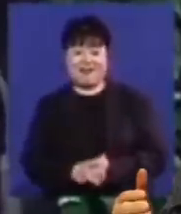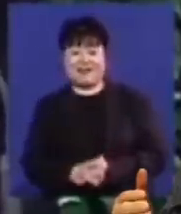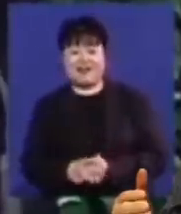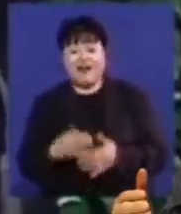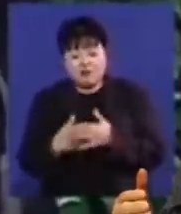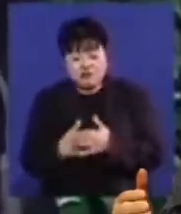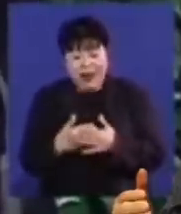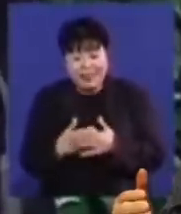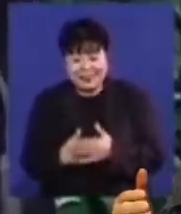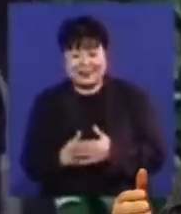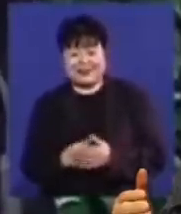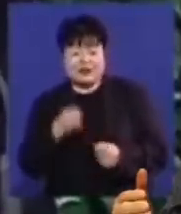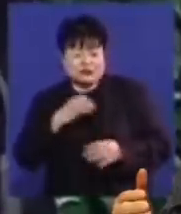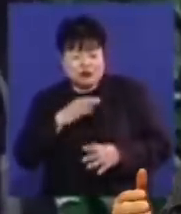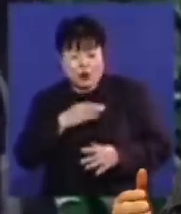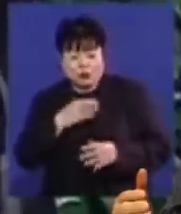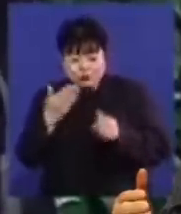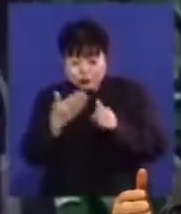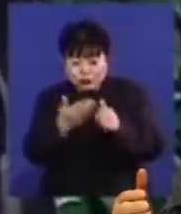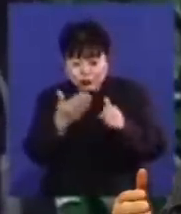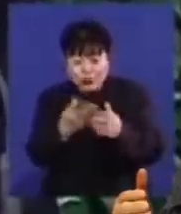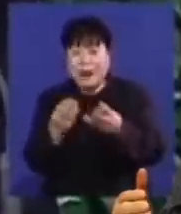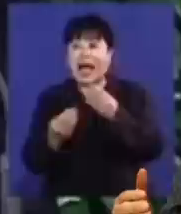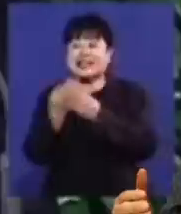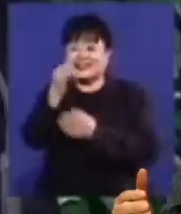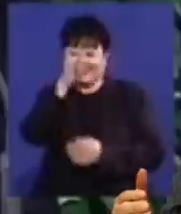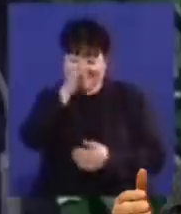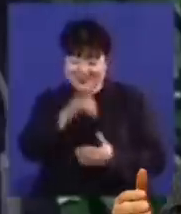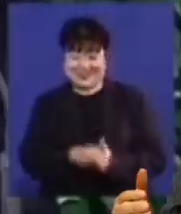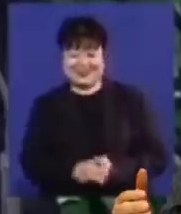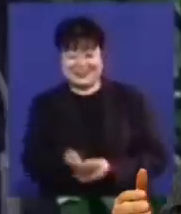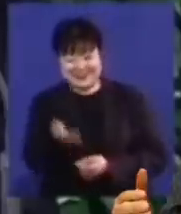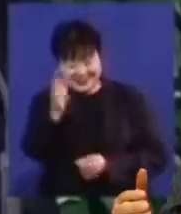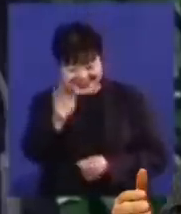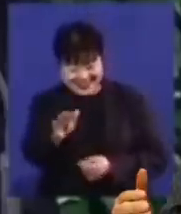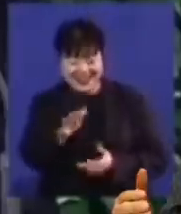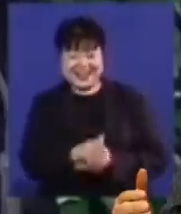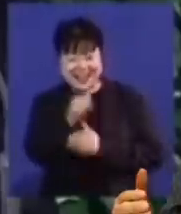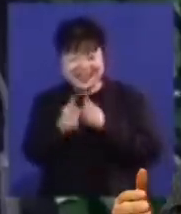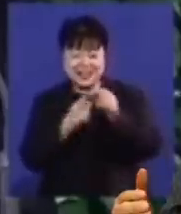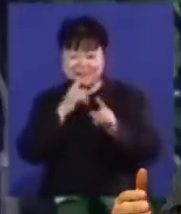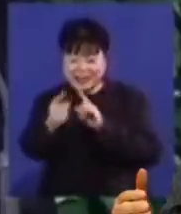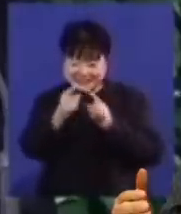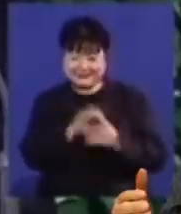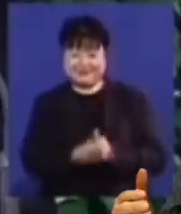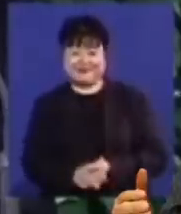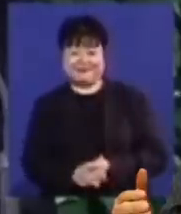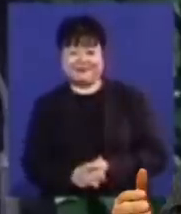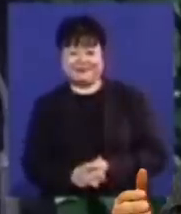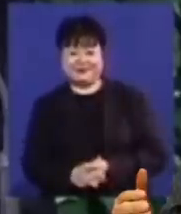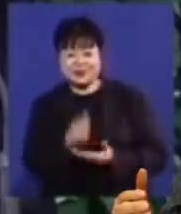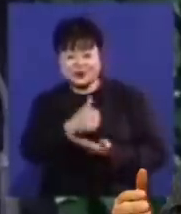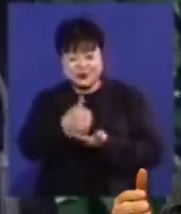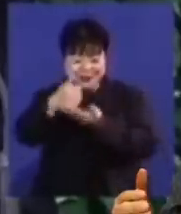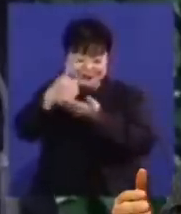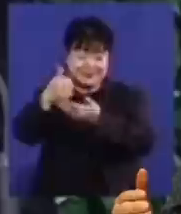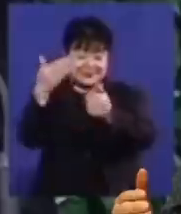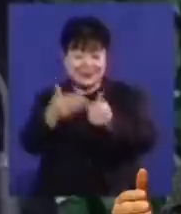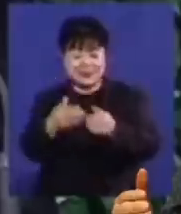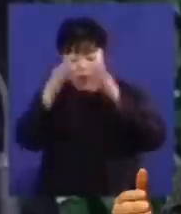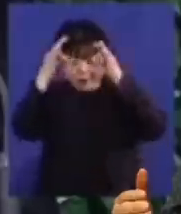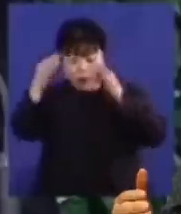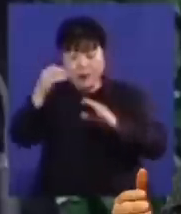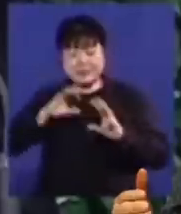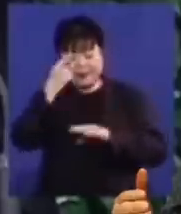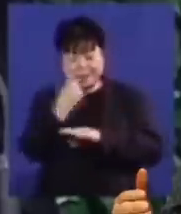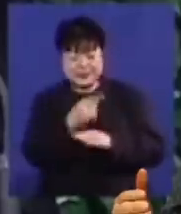불안과 두려움을 가져오는 일들이 많습니다. 그러나 하나님 말씀에 주님께서 볼지어다 내가